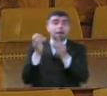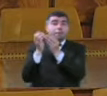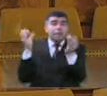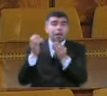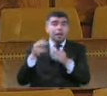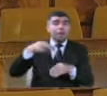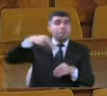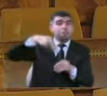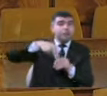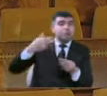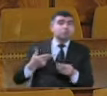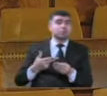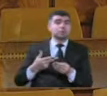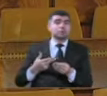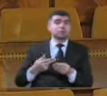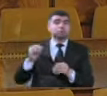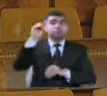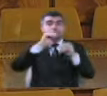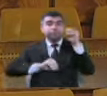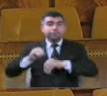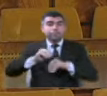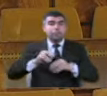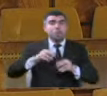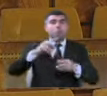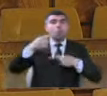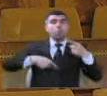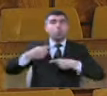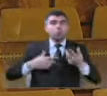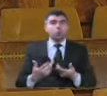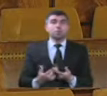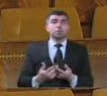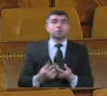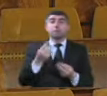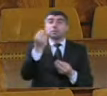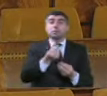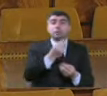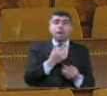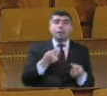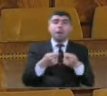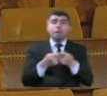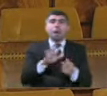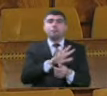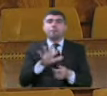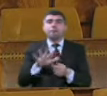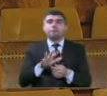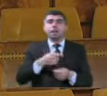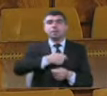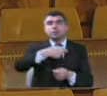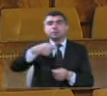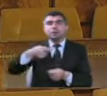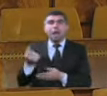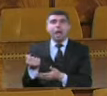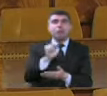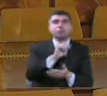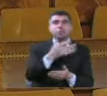البنزين، كيحتاج الصيانه، كيف ما كنعرفوا كاين الان التلاميذ في الدواوير كيدفعوا واحد 50 درهم للسائق، ولكن كاين الدعم